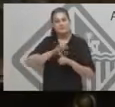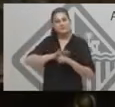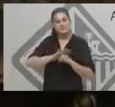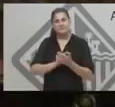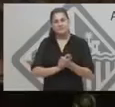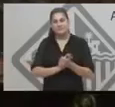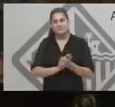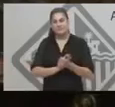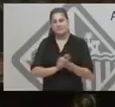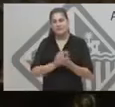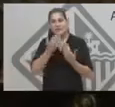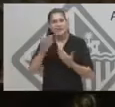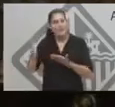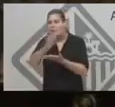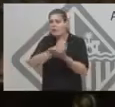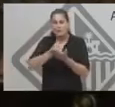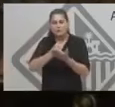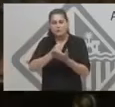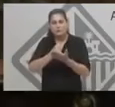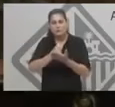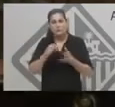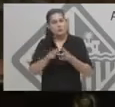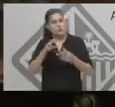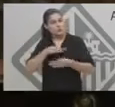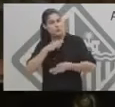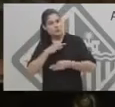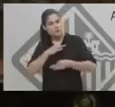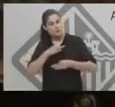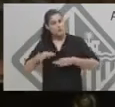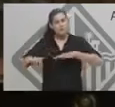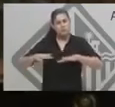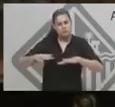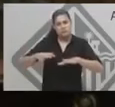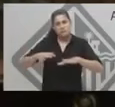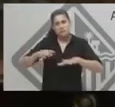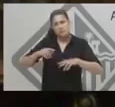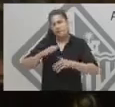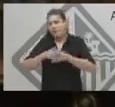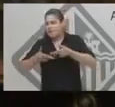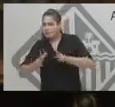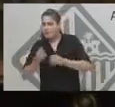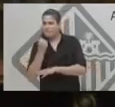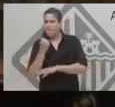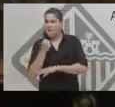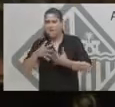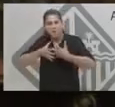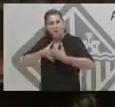Només si construïm entre tots una societat civil compromesa i activa podem garantir una cultura democràtica forta i combativa.